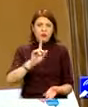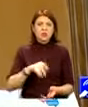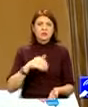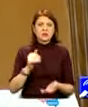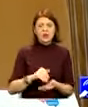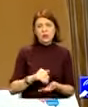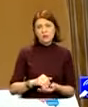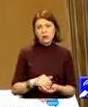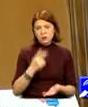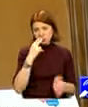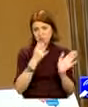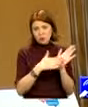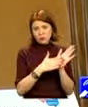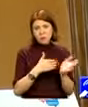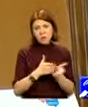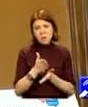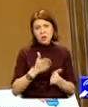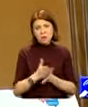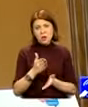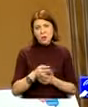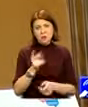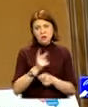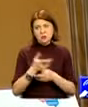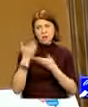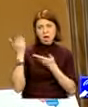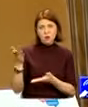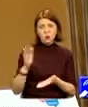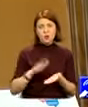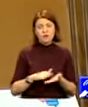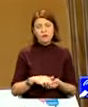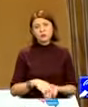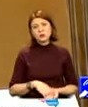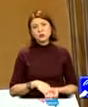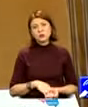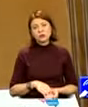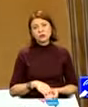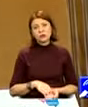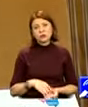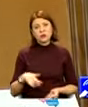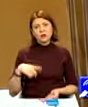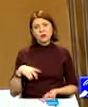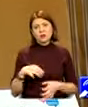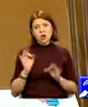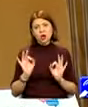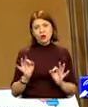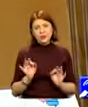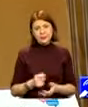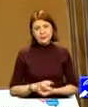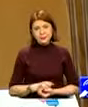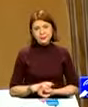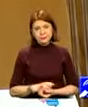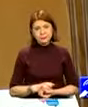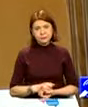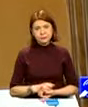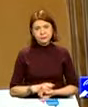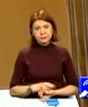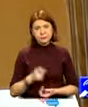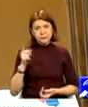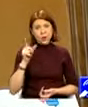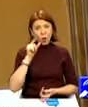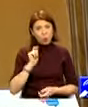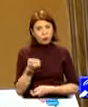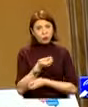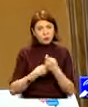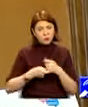nevoit sa dorm la tine mereu statului faptul că este corect invelis